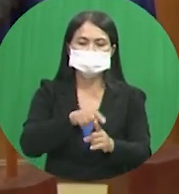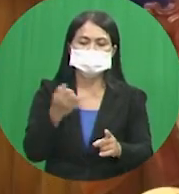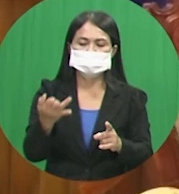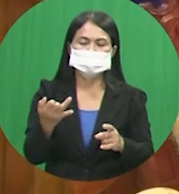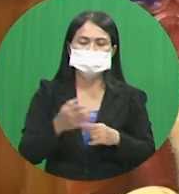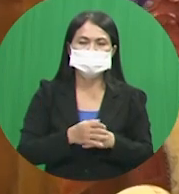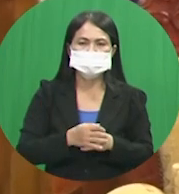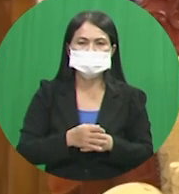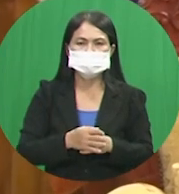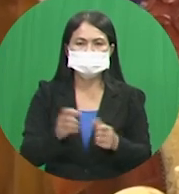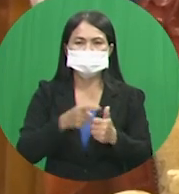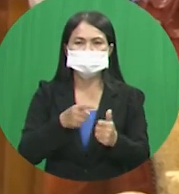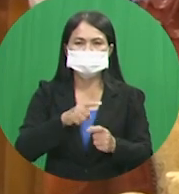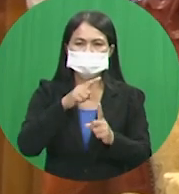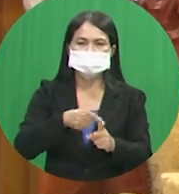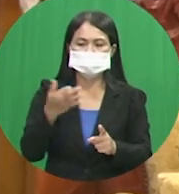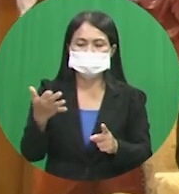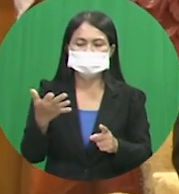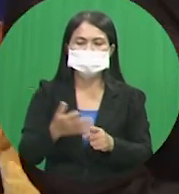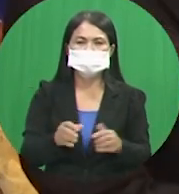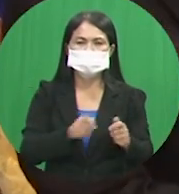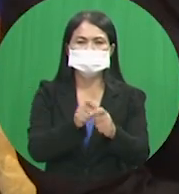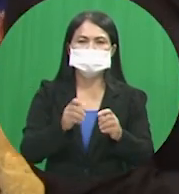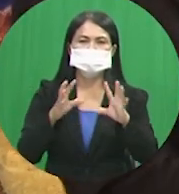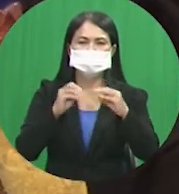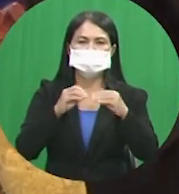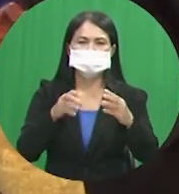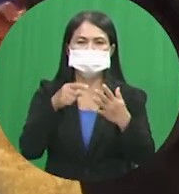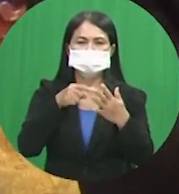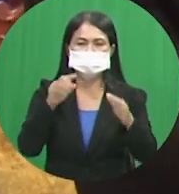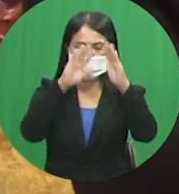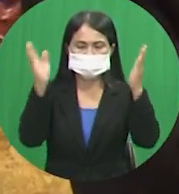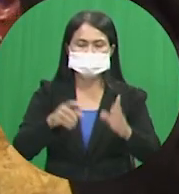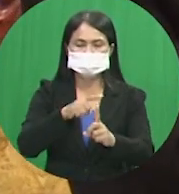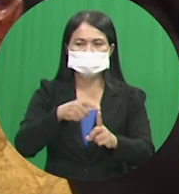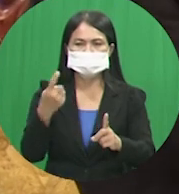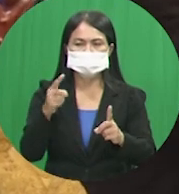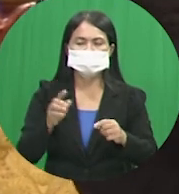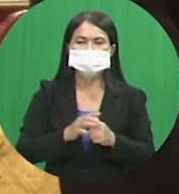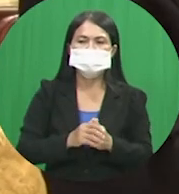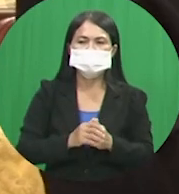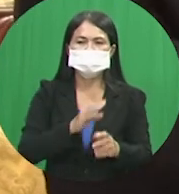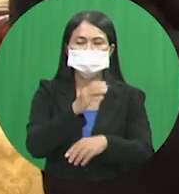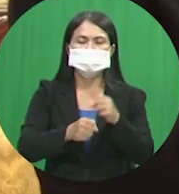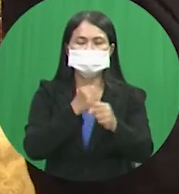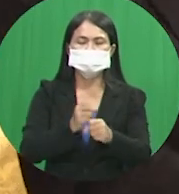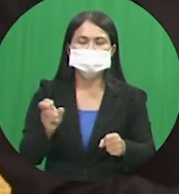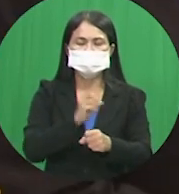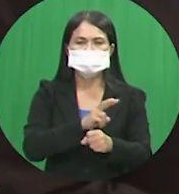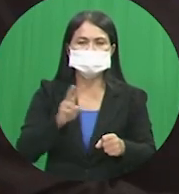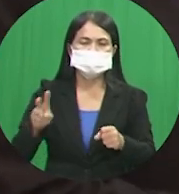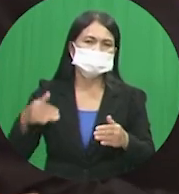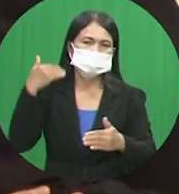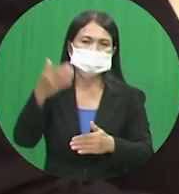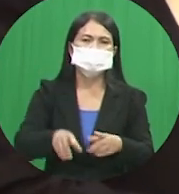าหนึ่งดามแค่ใส่หารวมจีมวยการประชุมกัมพูอาเซียนนี้แค่เวจกาชแนมปีปอนมาภายปีขมุก